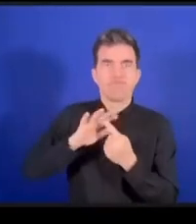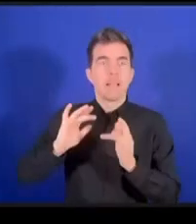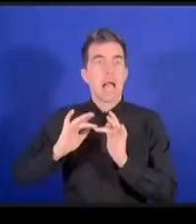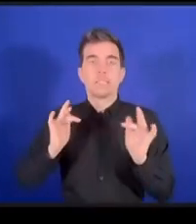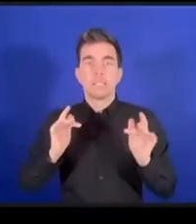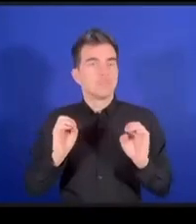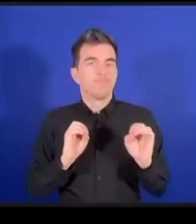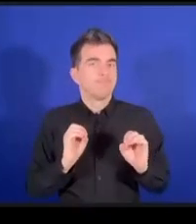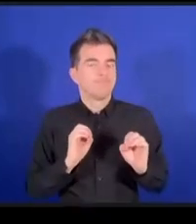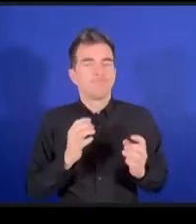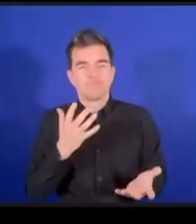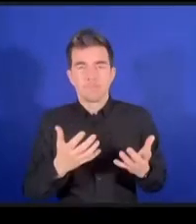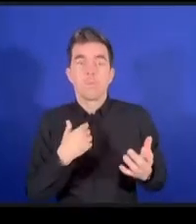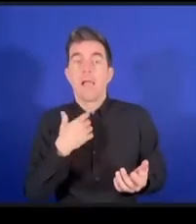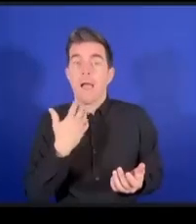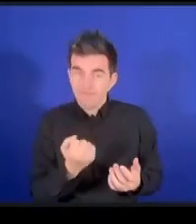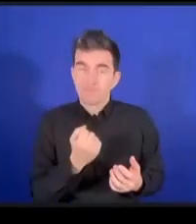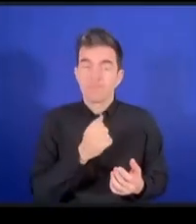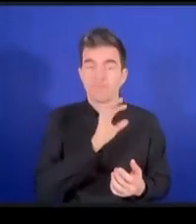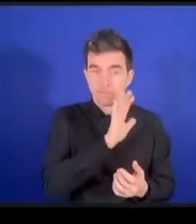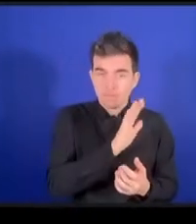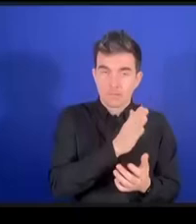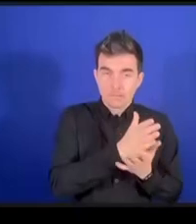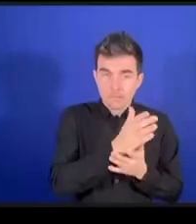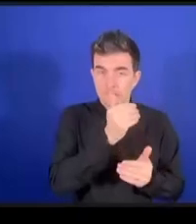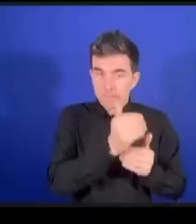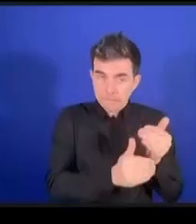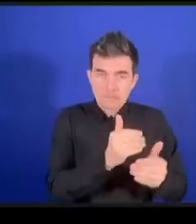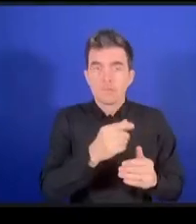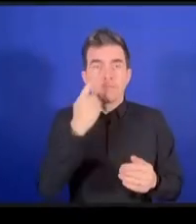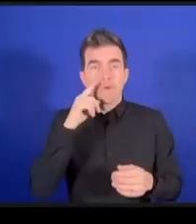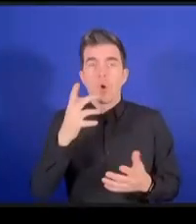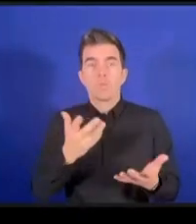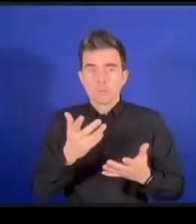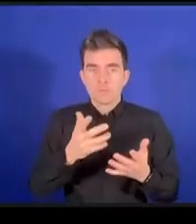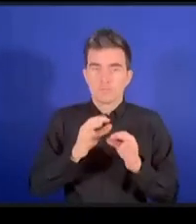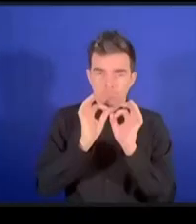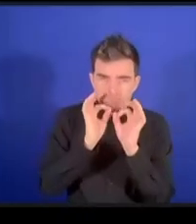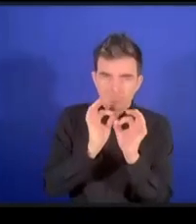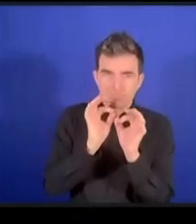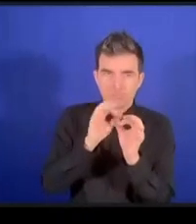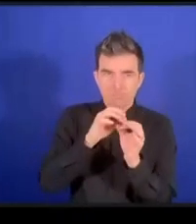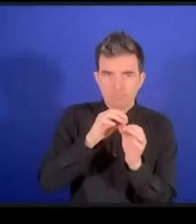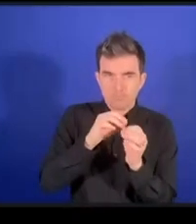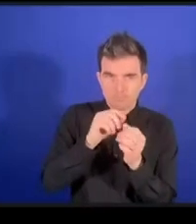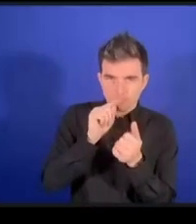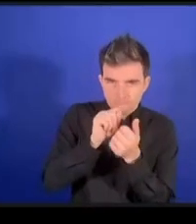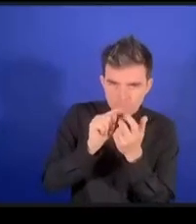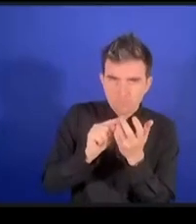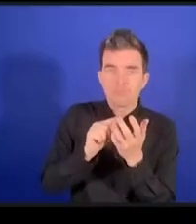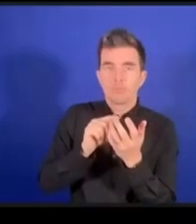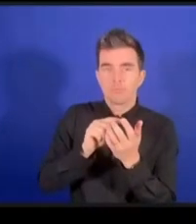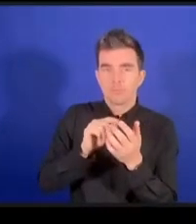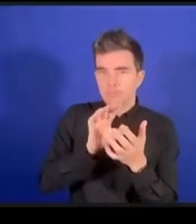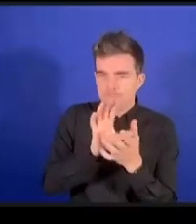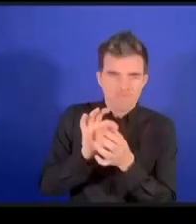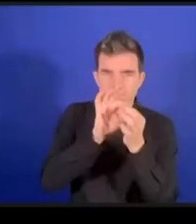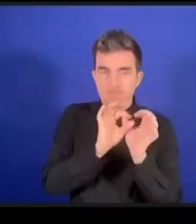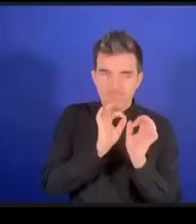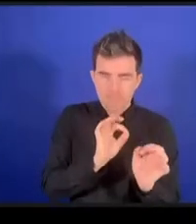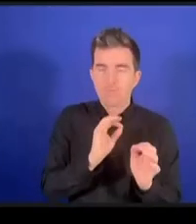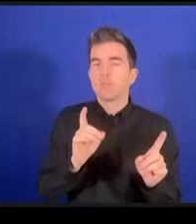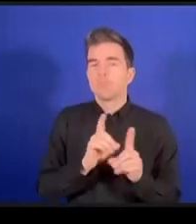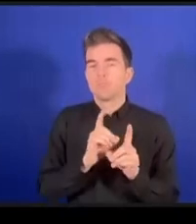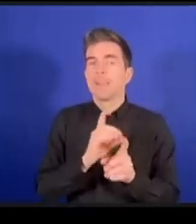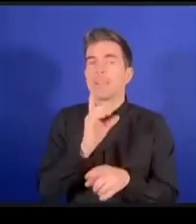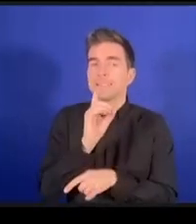процессами Да у нас есть конкретный механизм для унифицированных идентификаторов